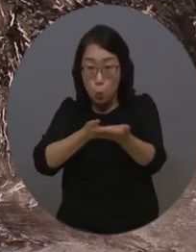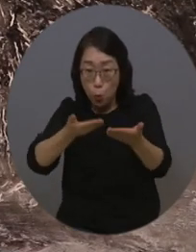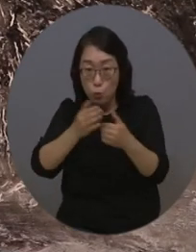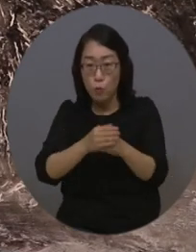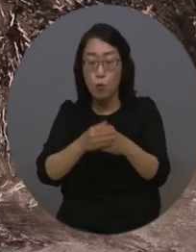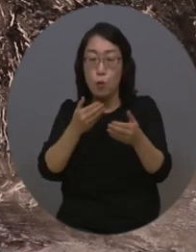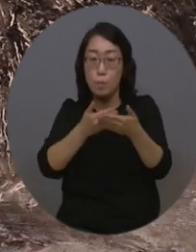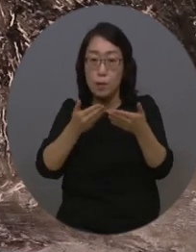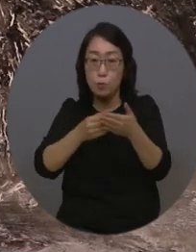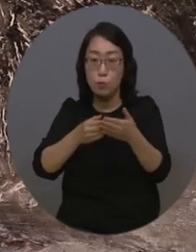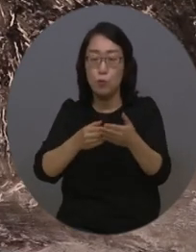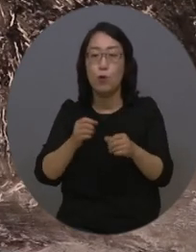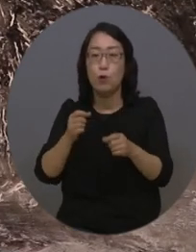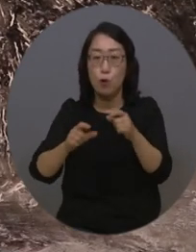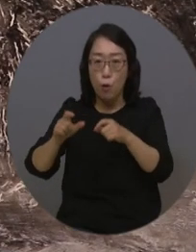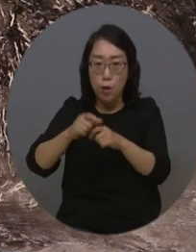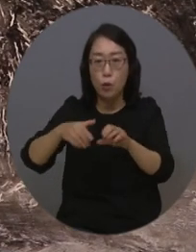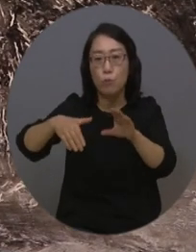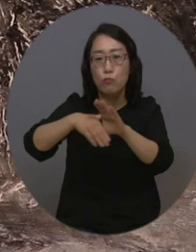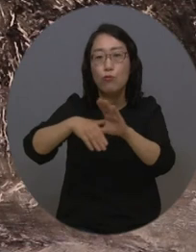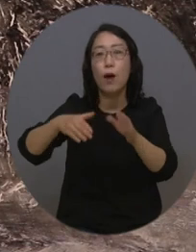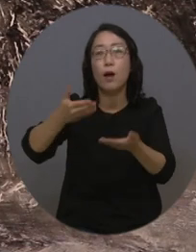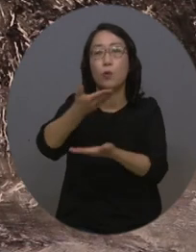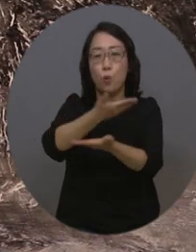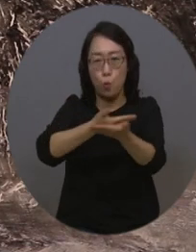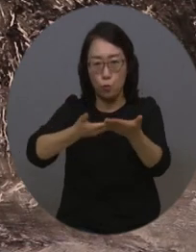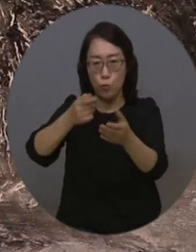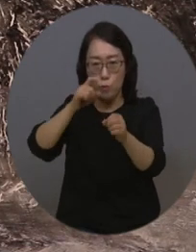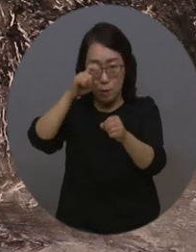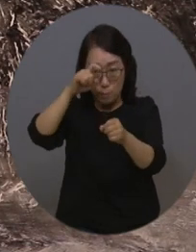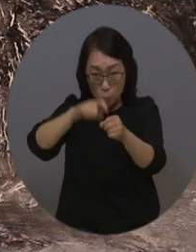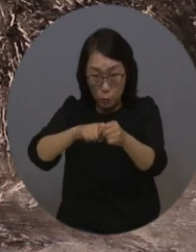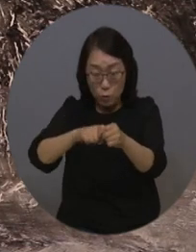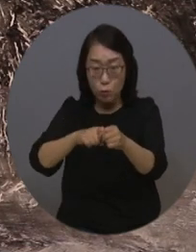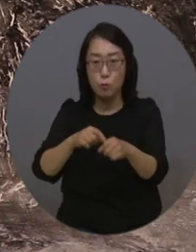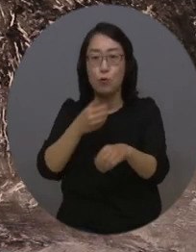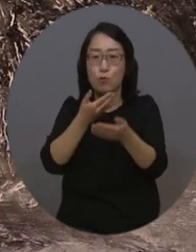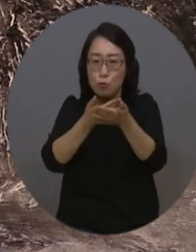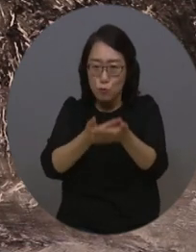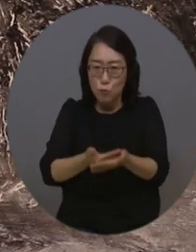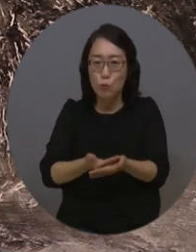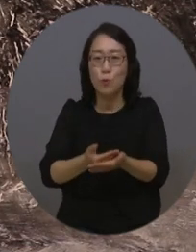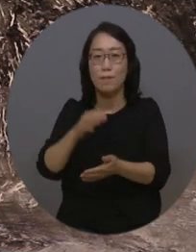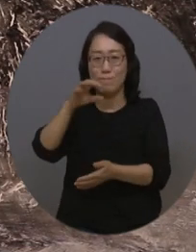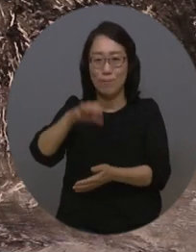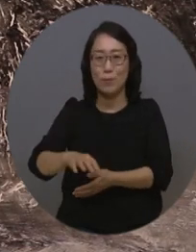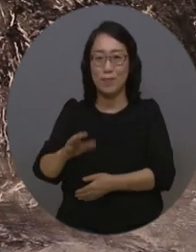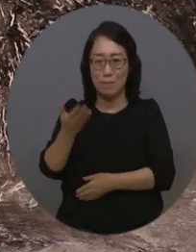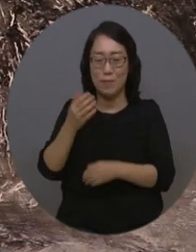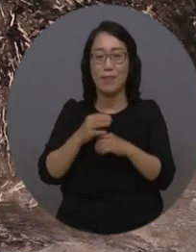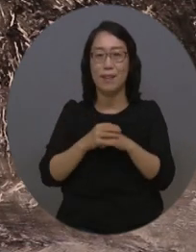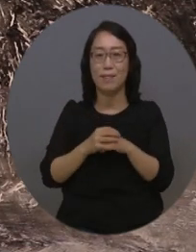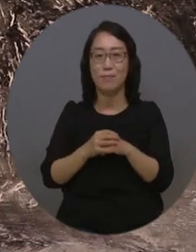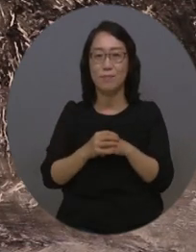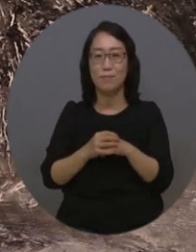동아시아 문화 예술의 교류를 위한 교두보가 되고 있습니다 복지 tv 뉴스 기술 입니다